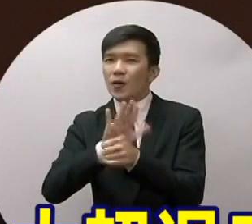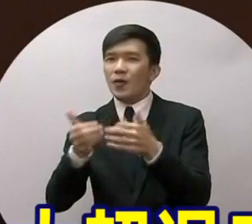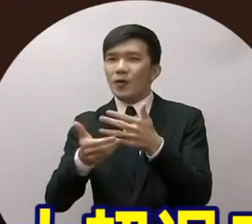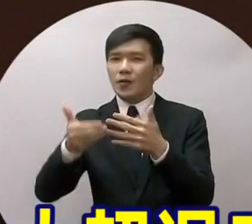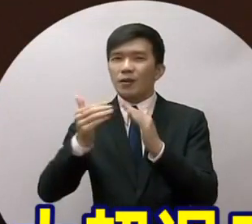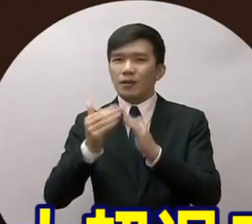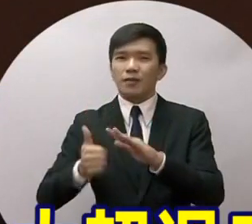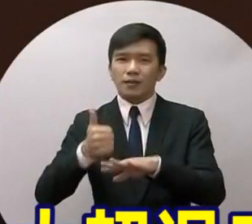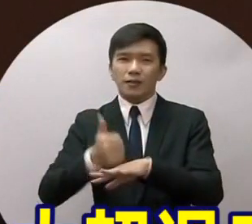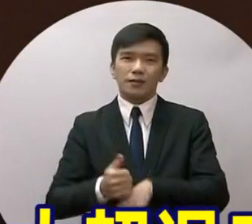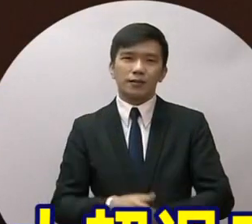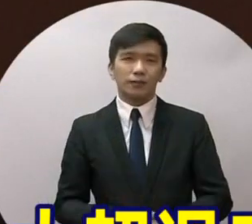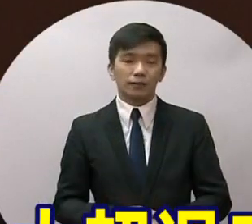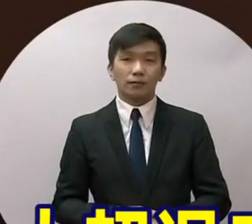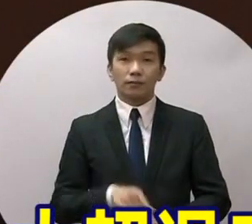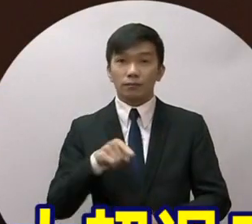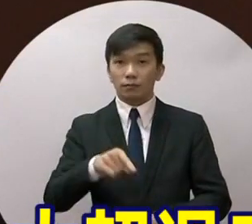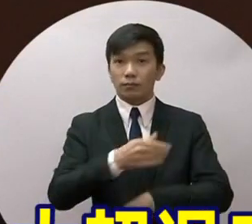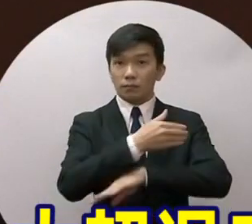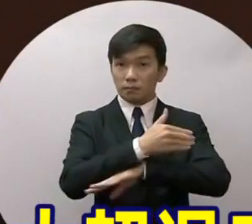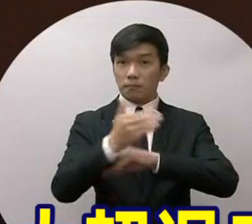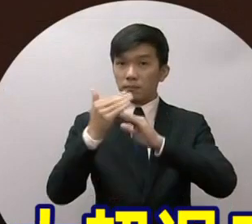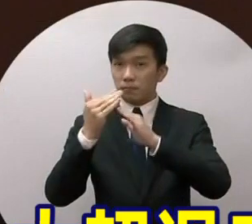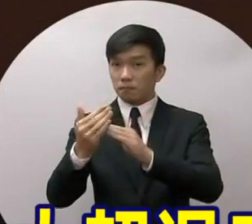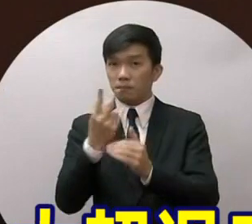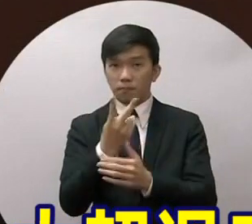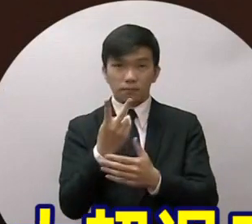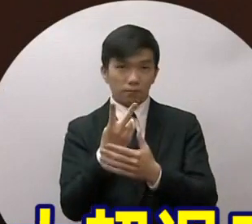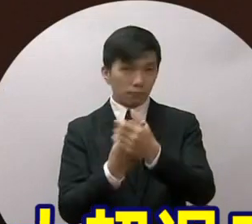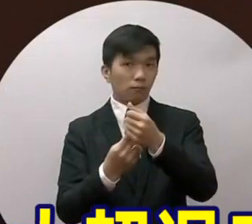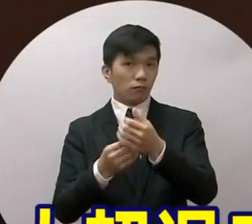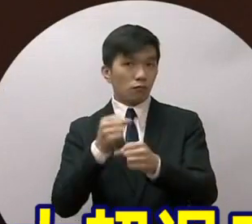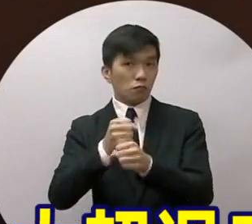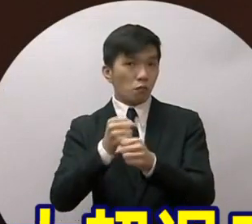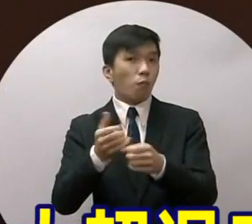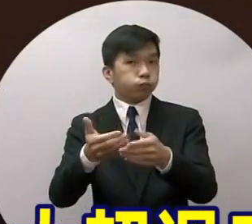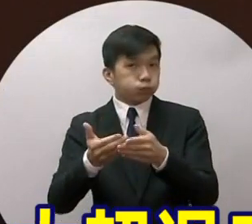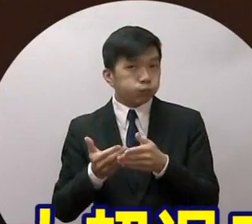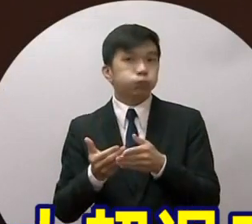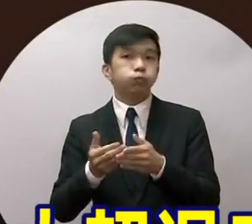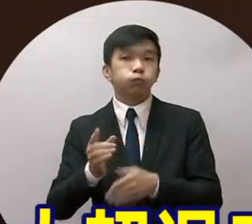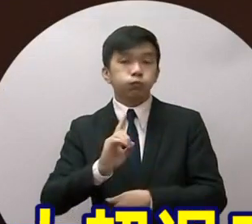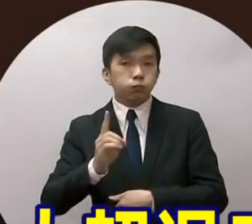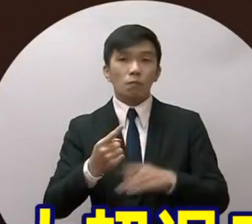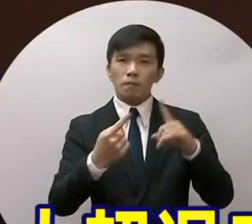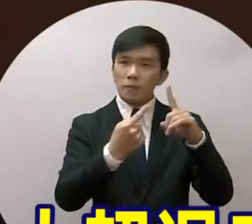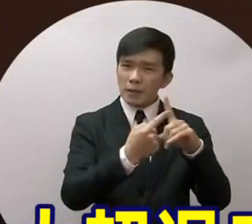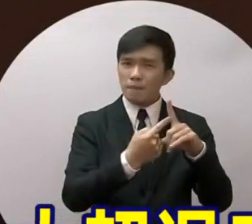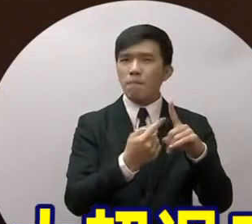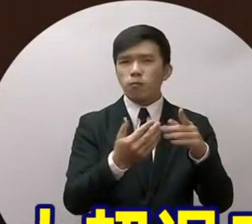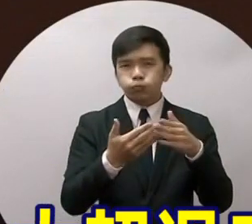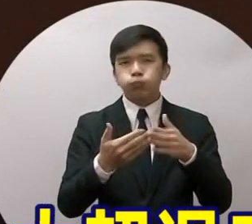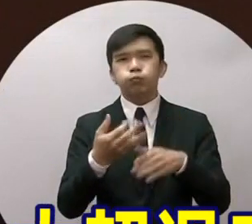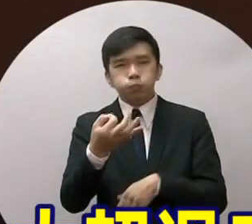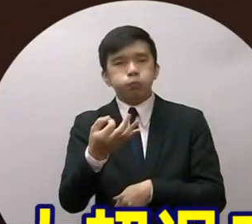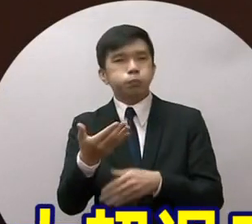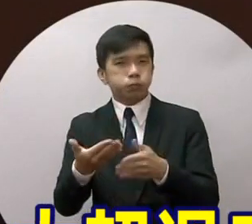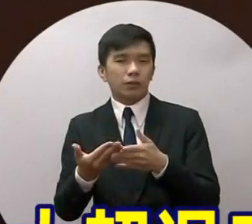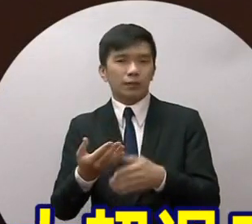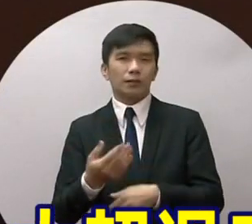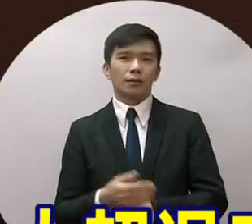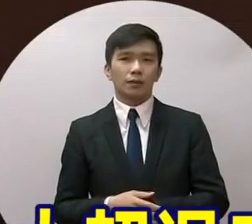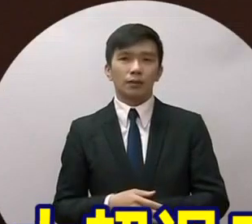跟升格何等重要，并没有那么简单，因为要人要钱，扩张的行政组